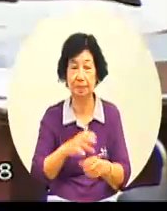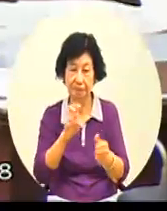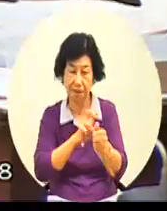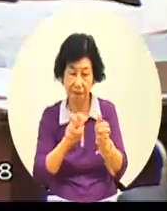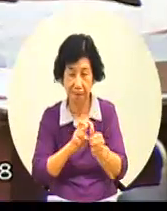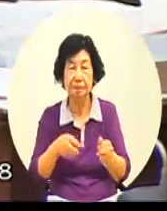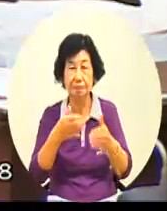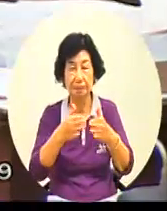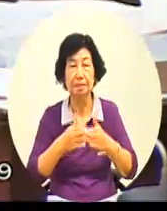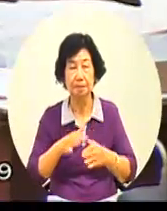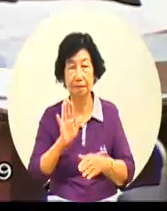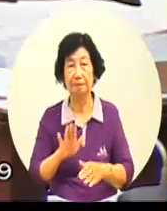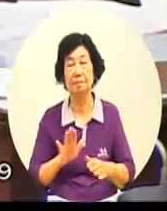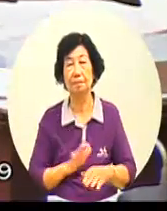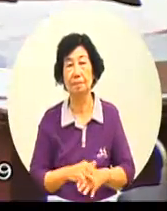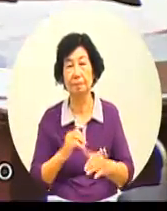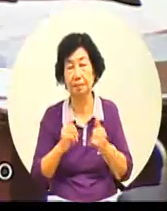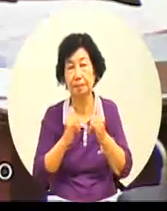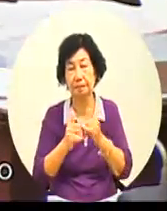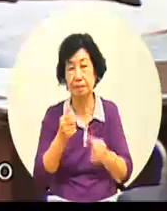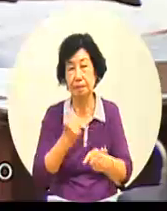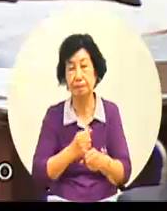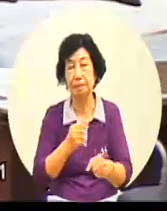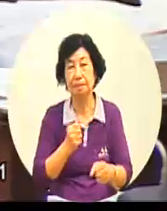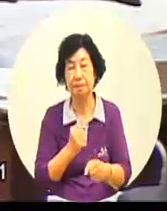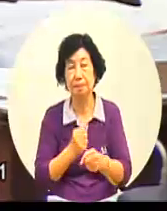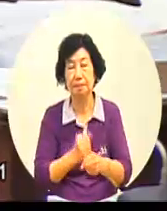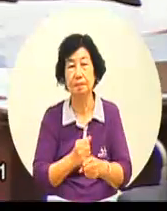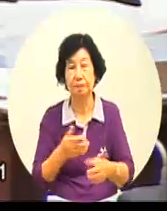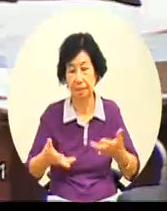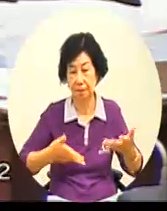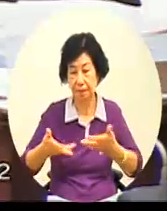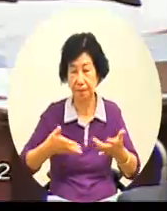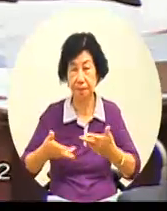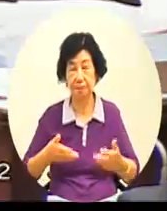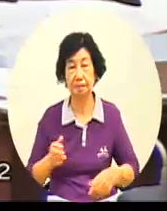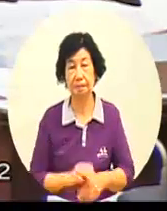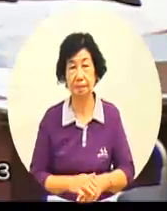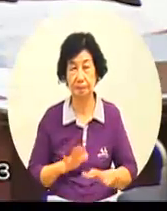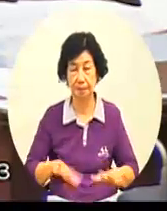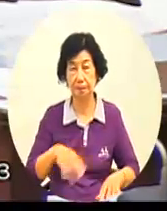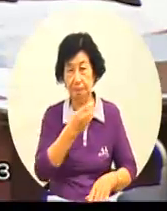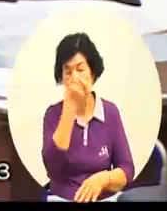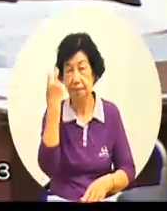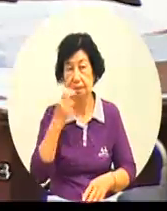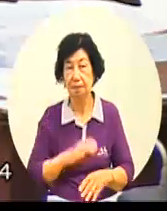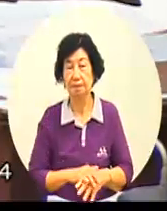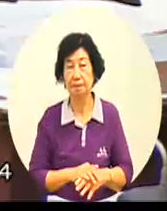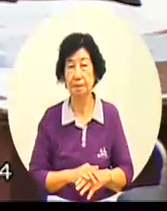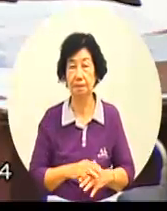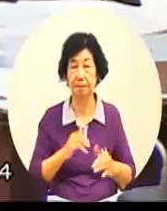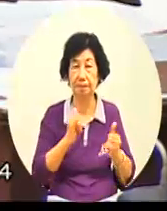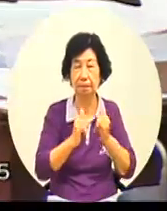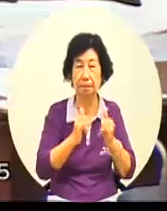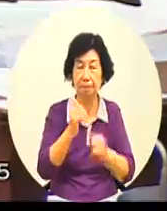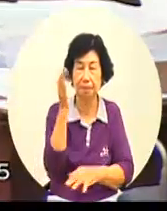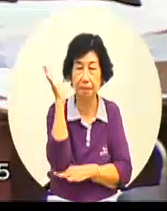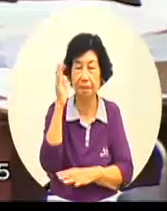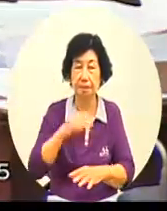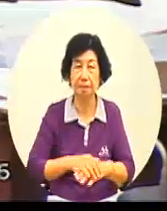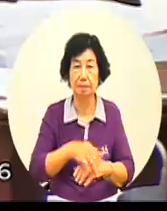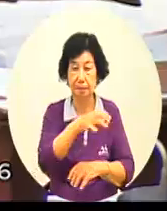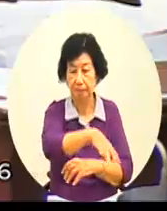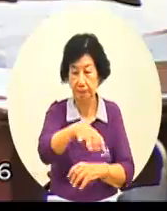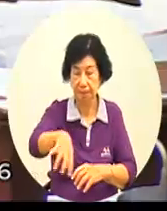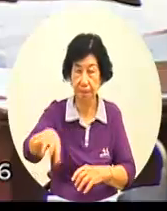这就是社会局业务。所以安尼纵观之后，我发现社政部门所有的局处，